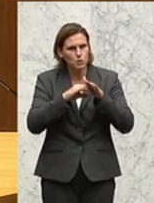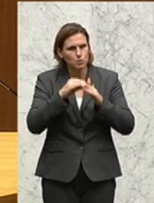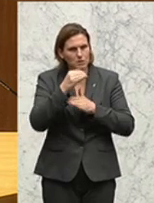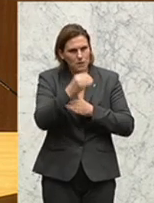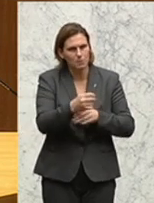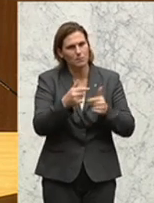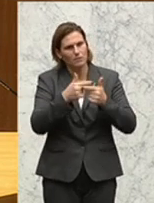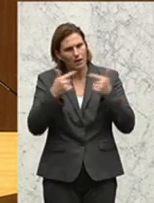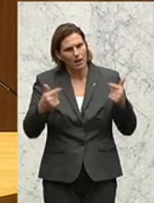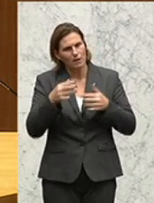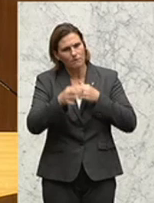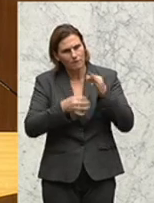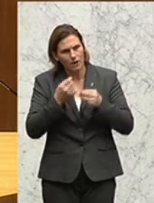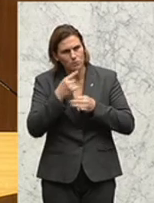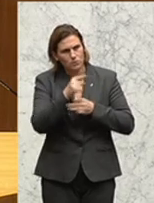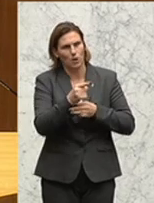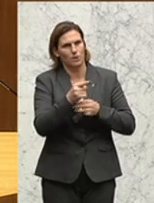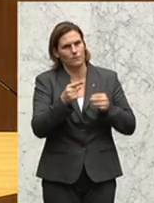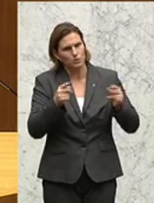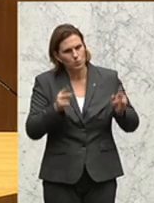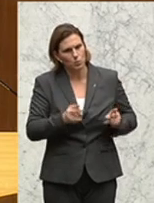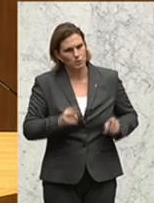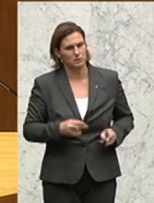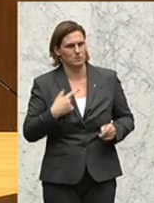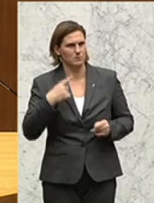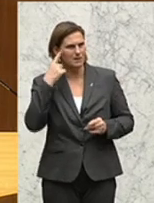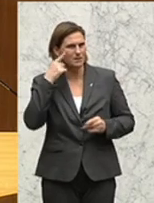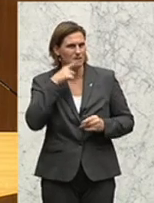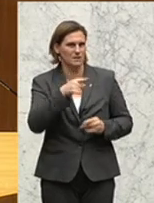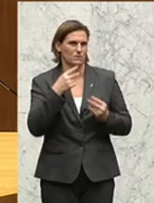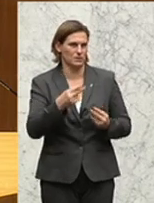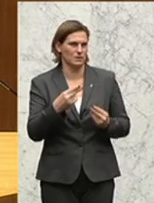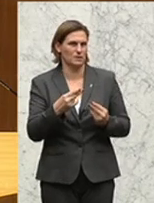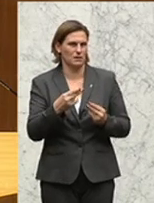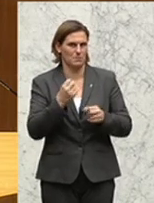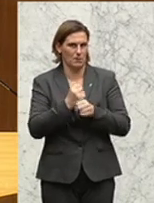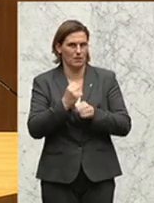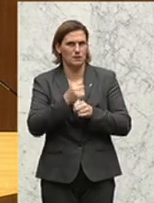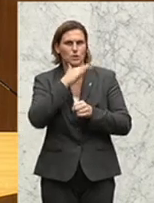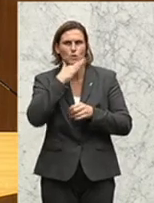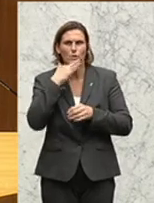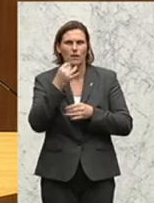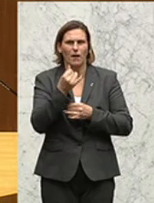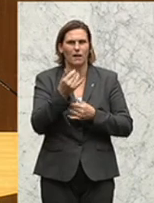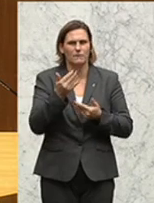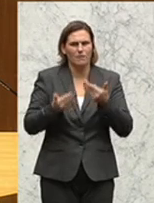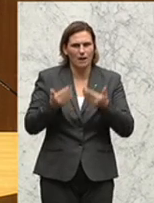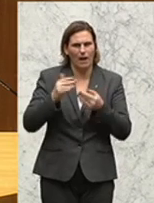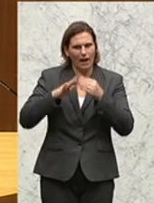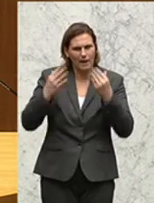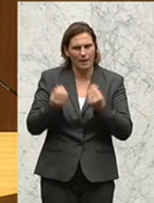um eine Verlängerung der Verfahrensdauern abzuwenden. Ich halte das für ganz essentiell, dass wir es hier machen. Es geht hier nicht um viel Geld im Vergleich zum gesamten